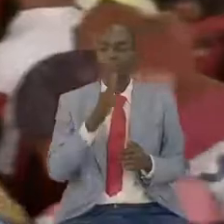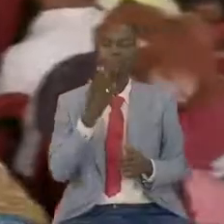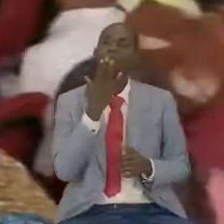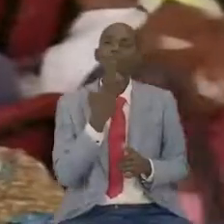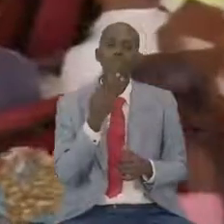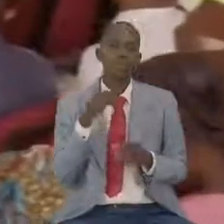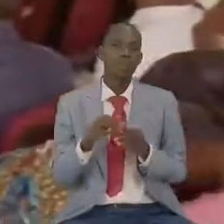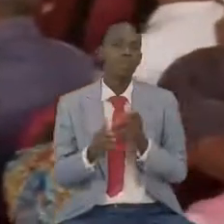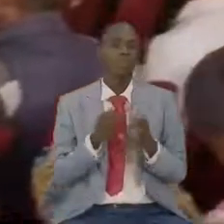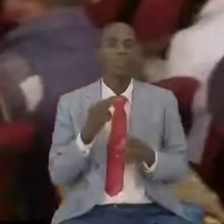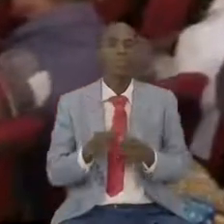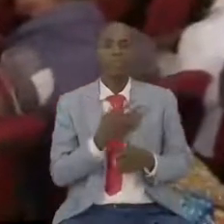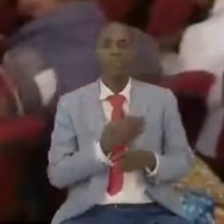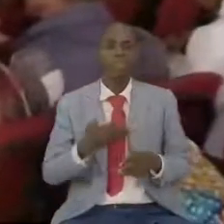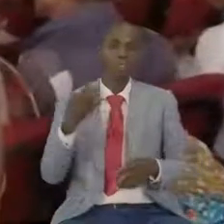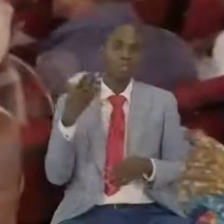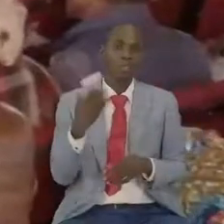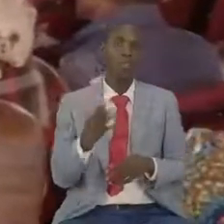doux.